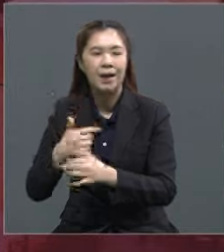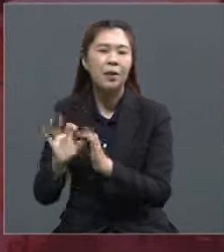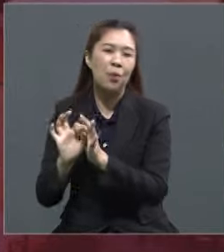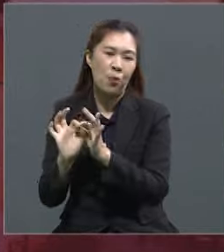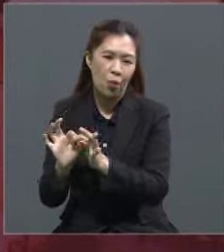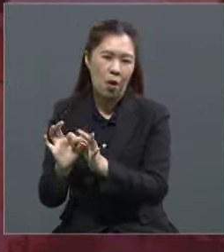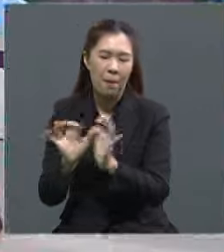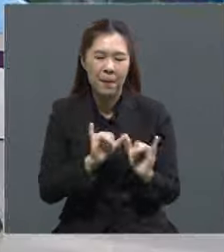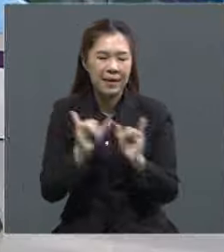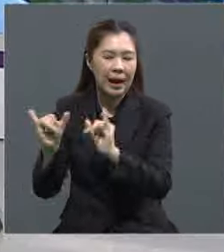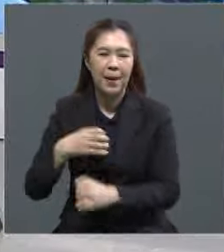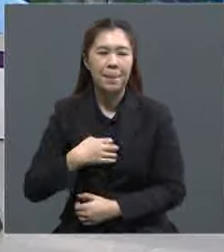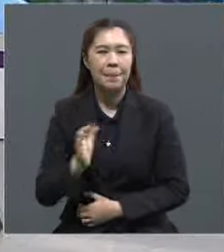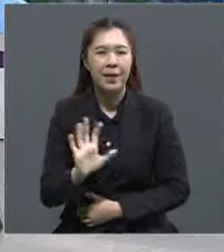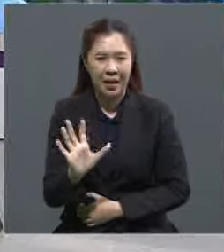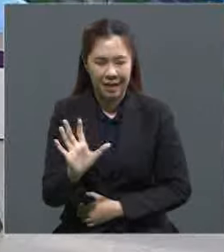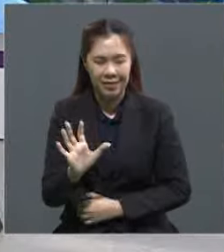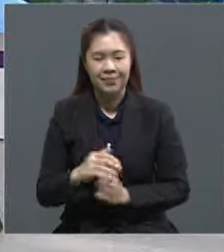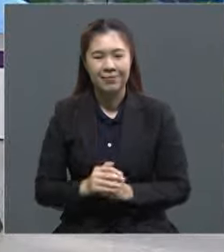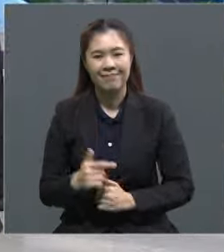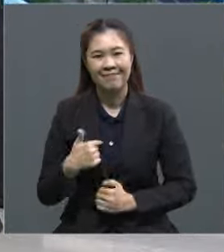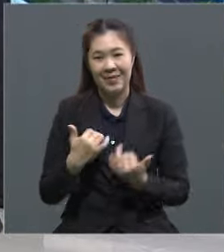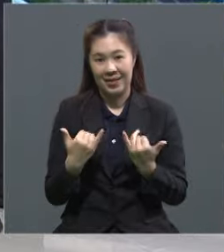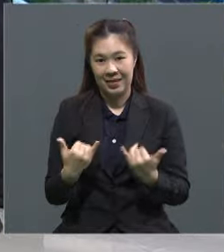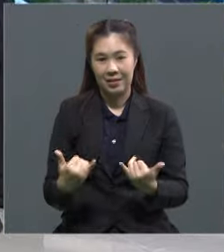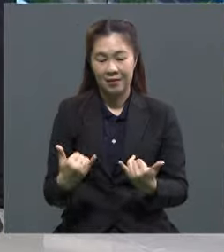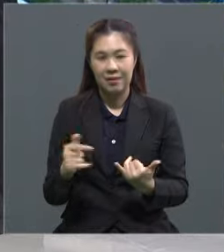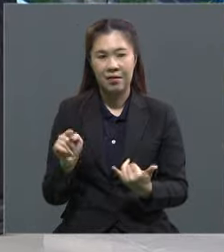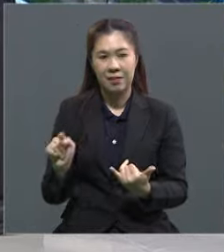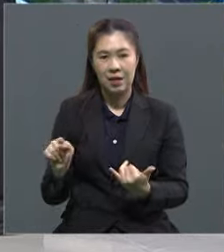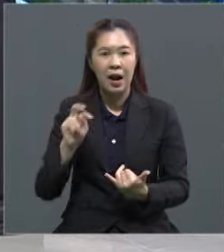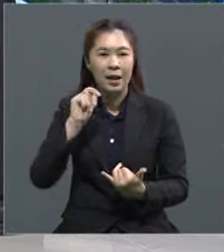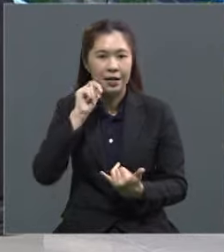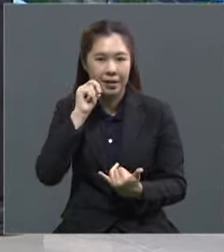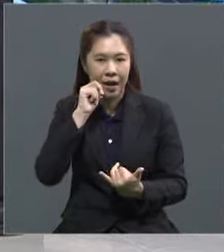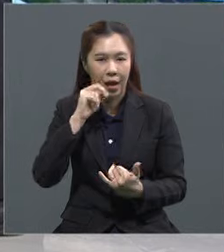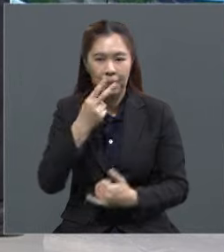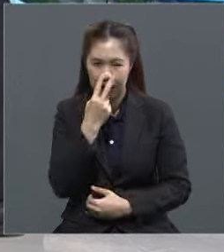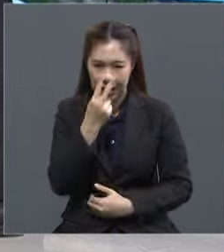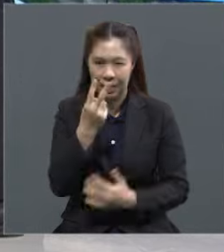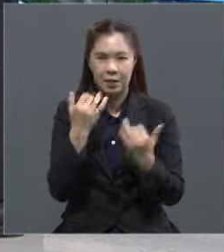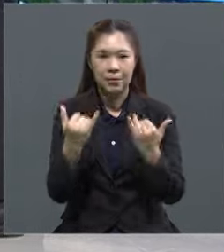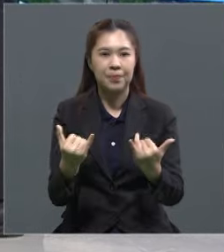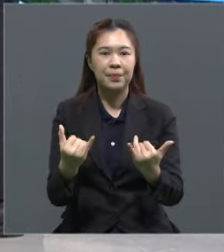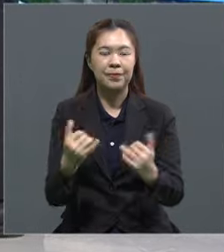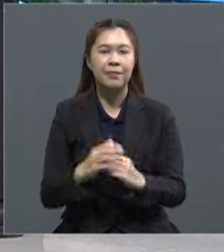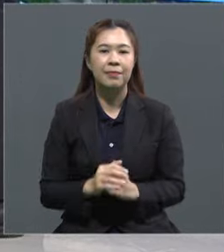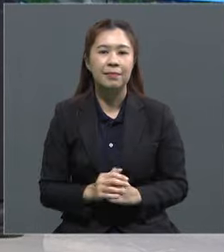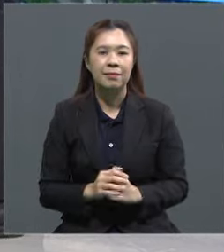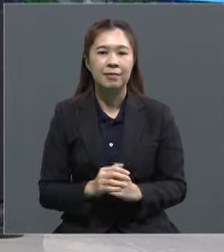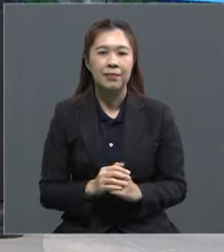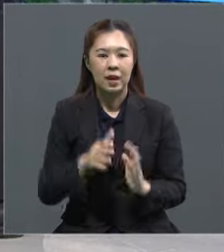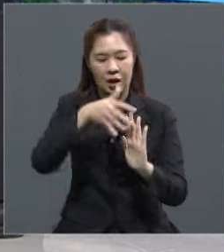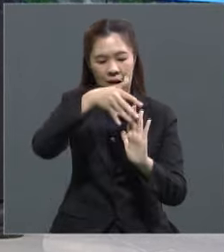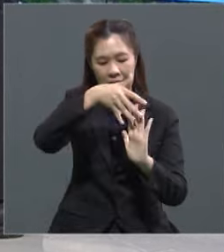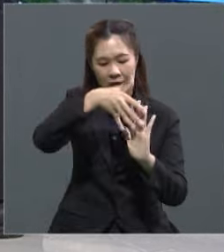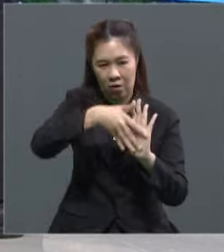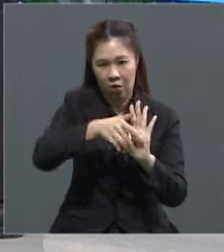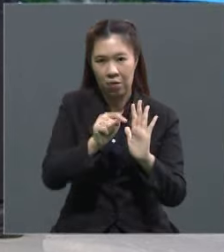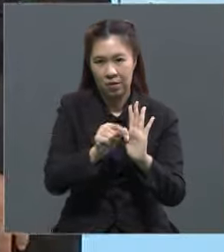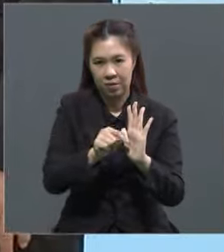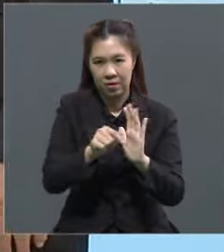รักษาแบบนั้นเพราะฉะนั้นผมก็ยังยืนยันนะครับว่าปริมาณน้ำมวลน้ำที่เห็นอยู่ณขณะนี้เนี่ยลงมาเนี่ยก็จะระบายท้าย